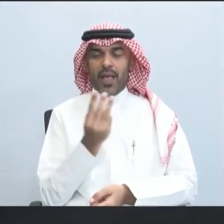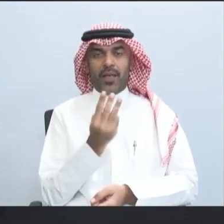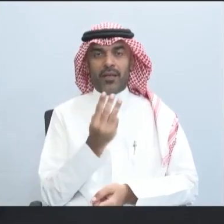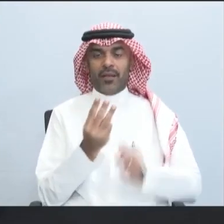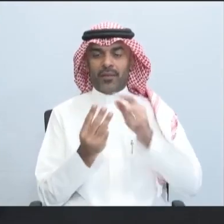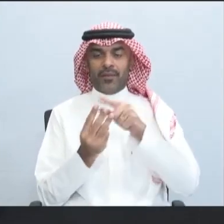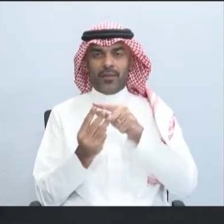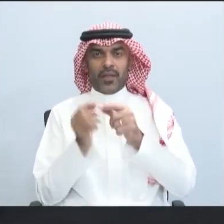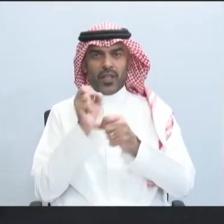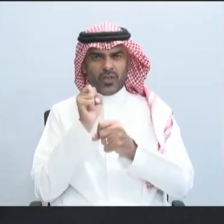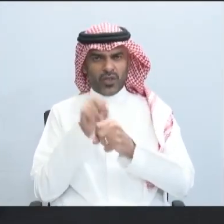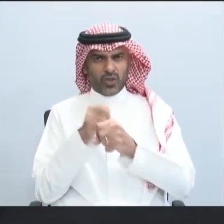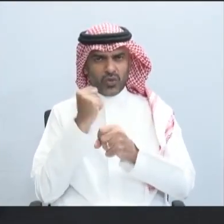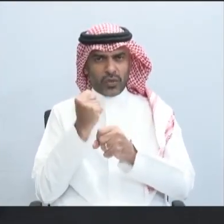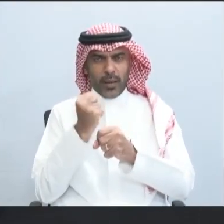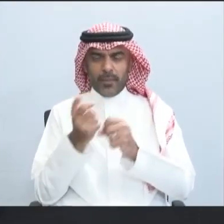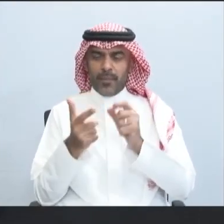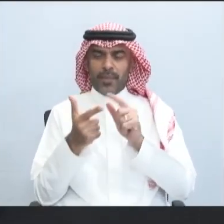السائله والغازيه